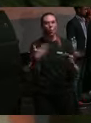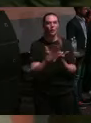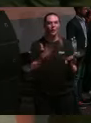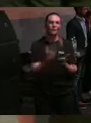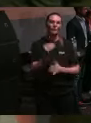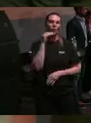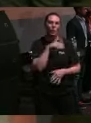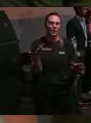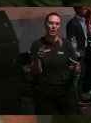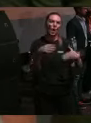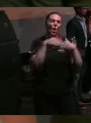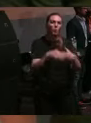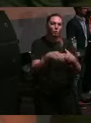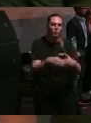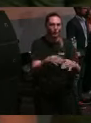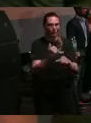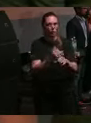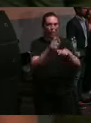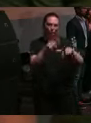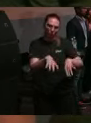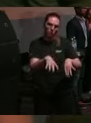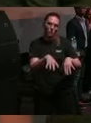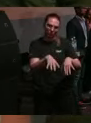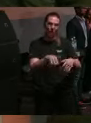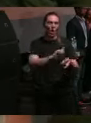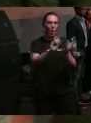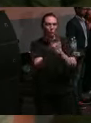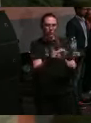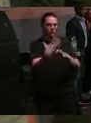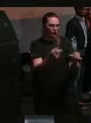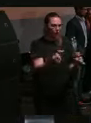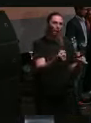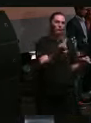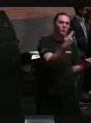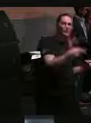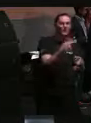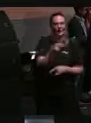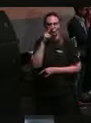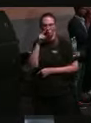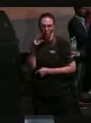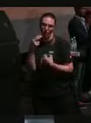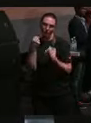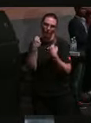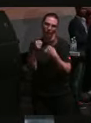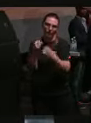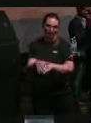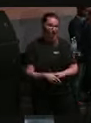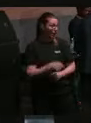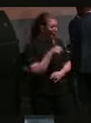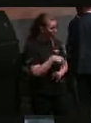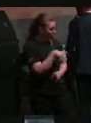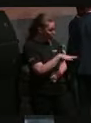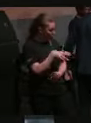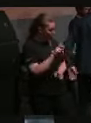det kraftbehovet som og hvordan vi skal løse den omstillingen fra fossil til fornybart. Vi holder oss på Sørlandet vel? Det